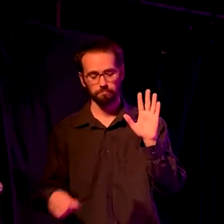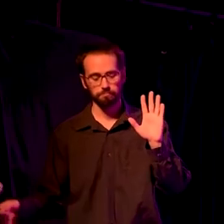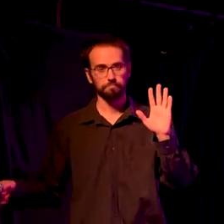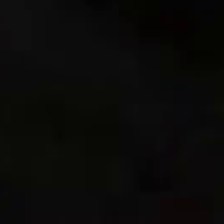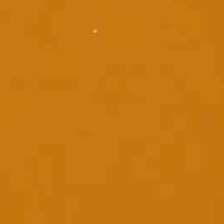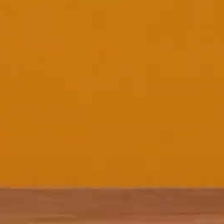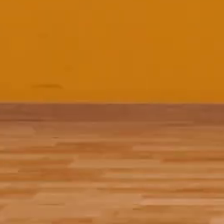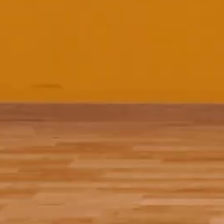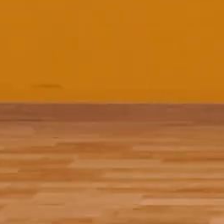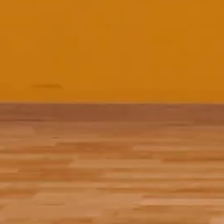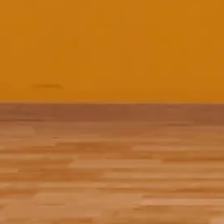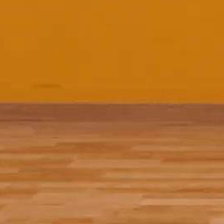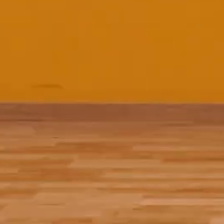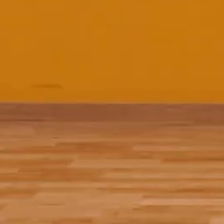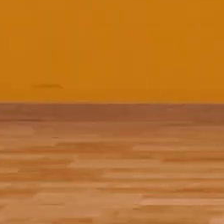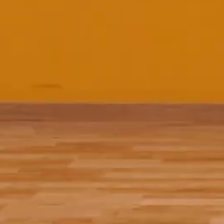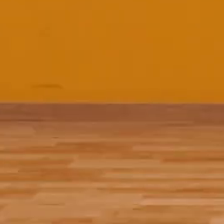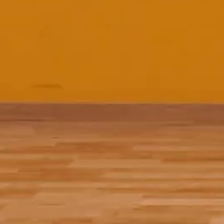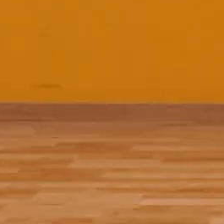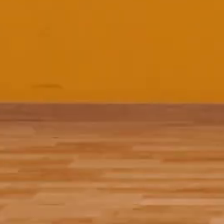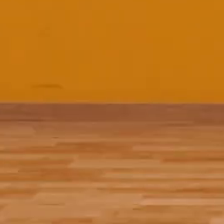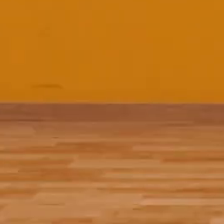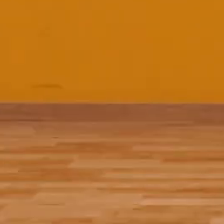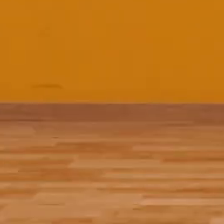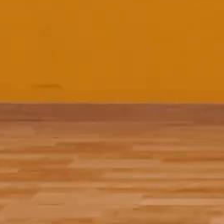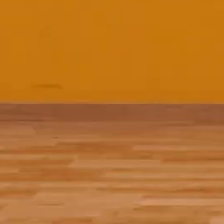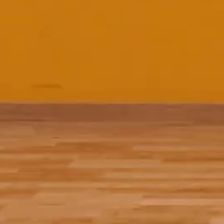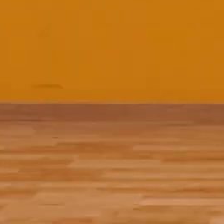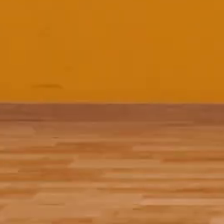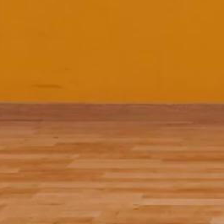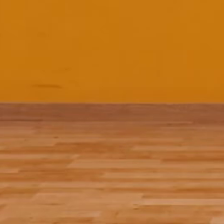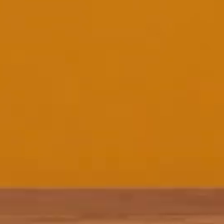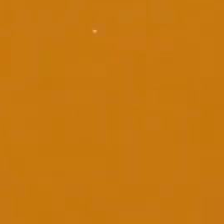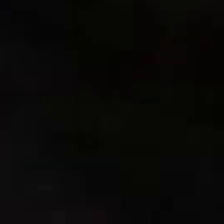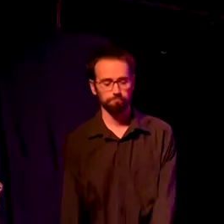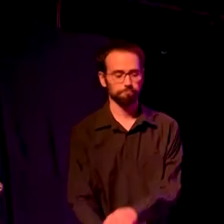quan em marqui un gol, veuràs que la terra no és plana.